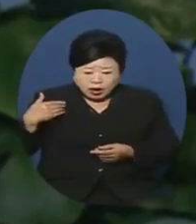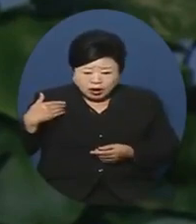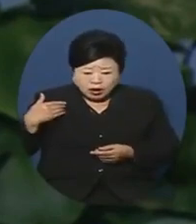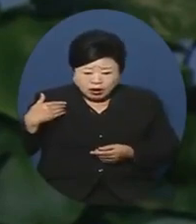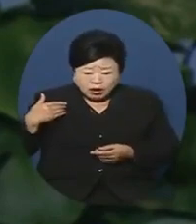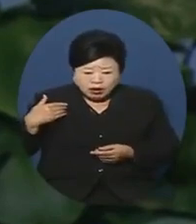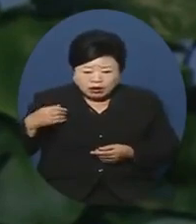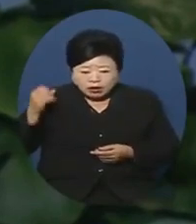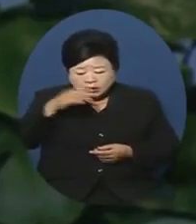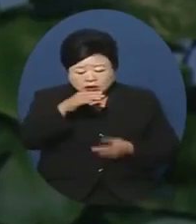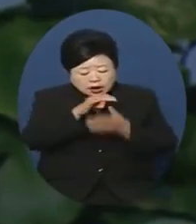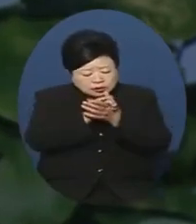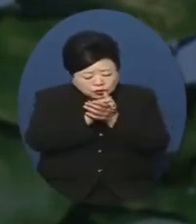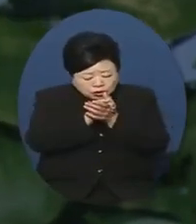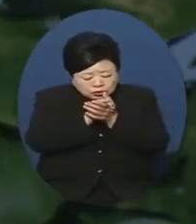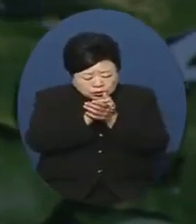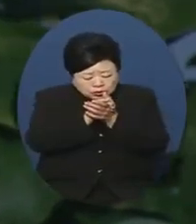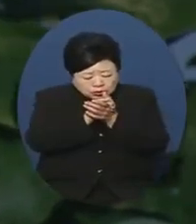그냥